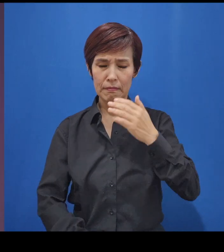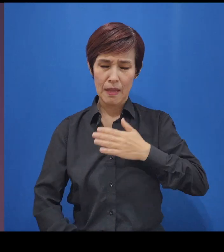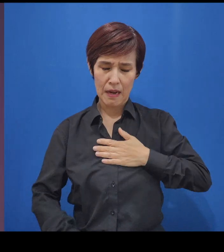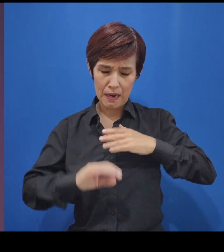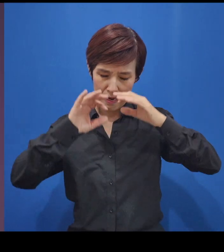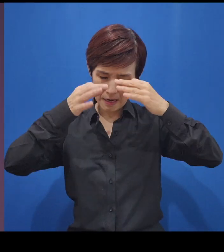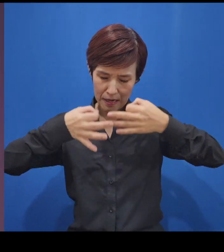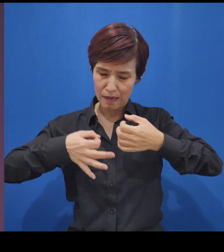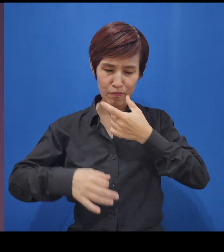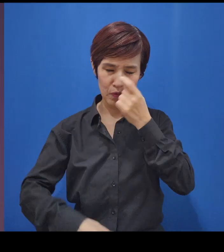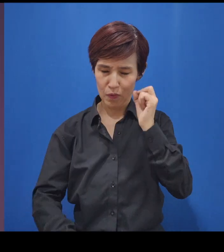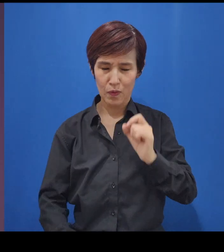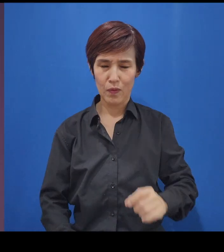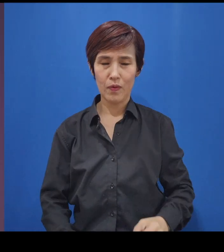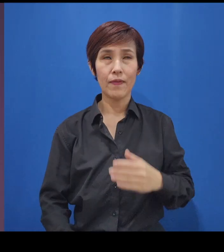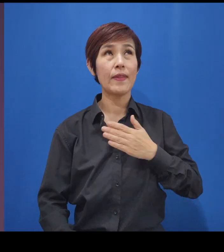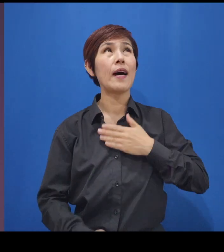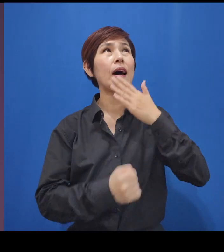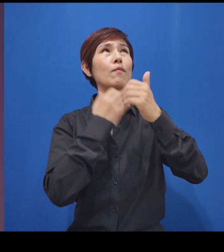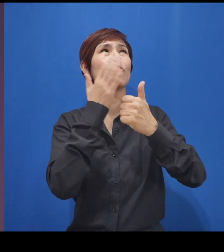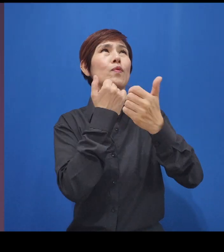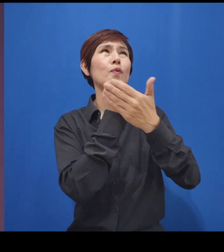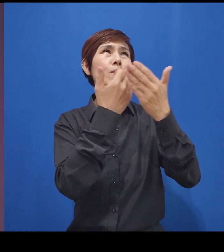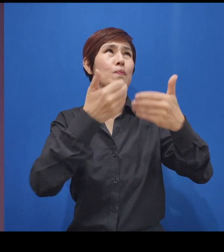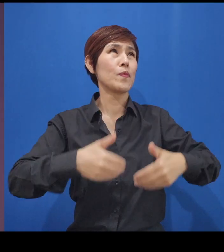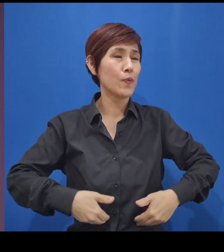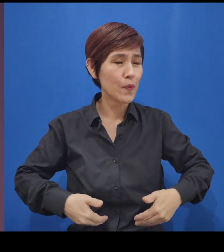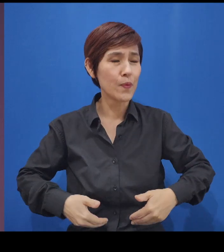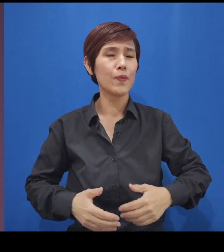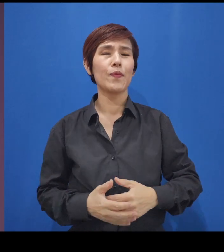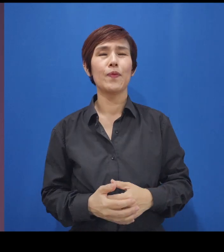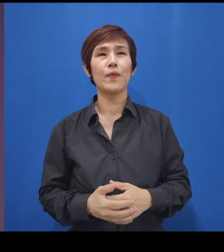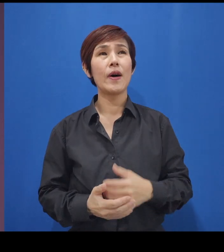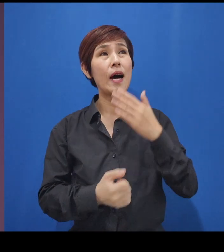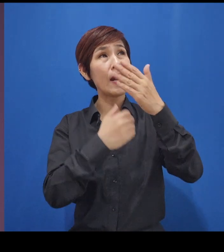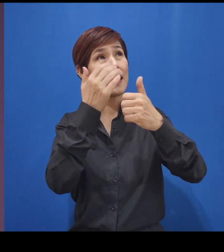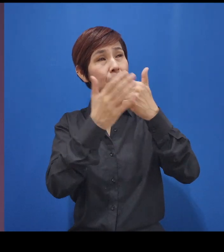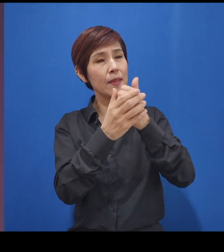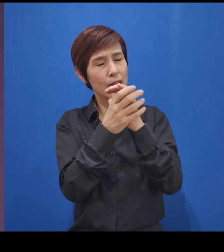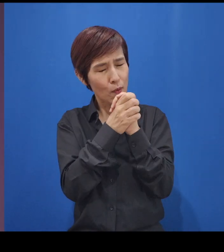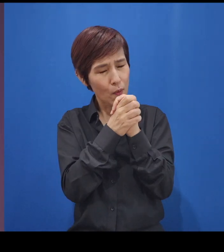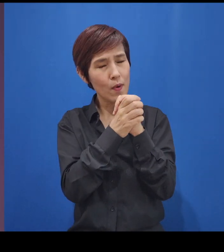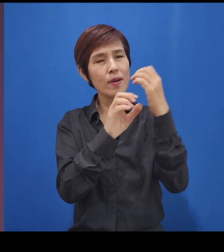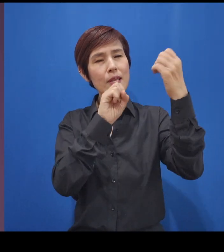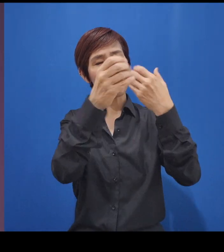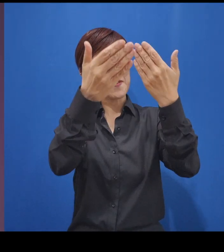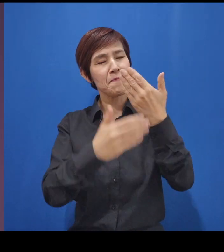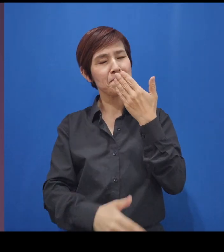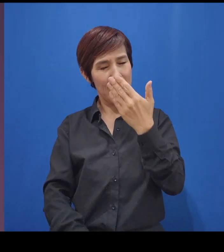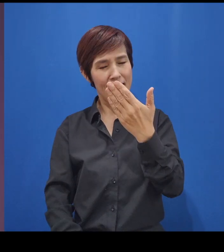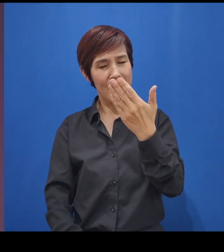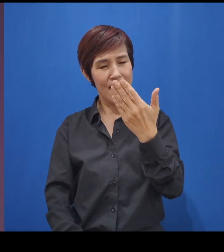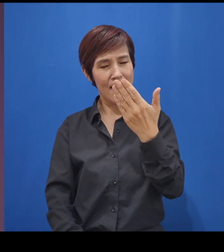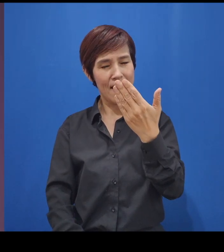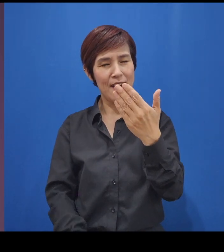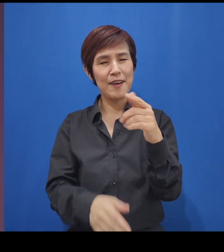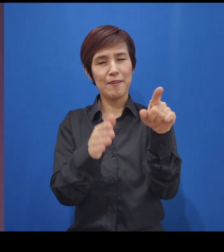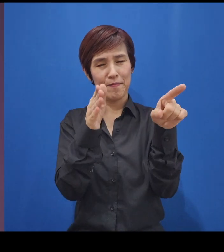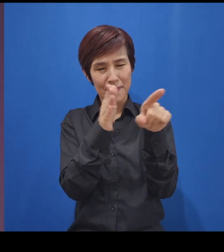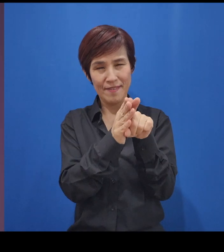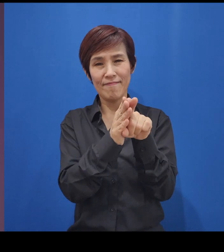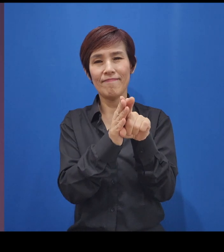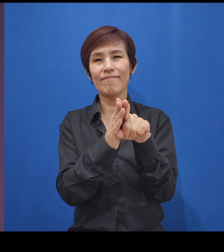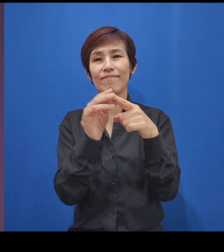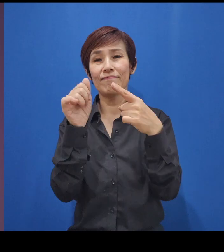아무것도 아니고 나는 하나님의 도움이 필요한 사람이고 하나님은 내 기도에 응답하시는 분이시다 하는